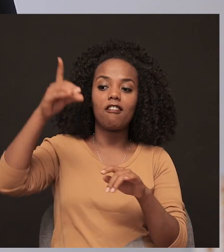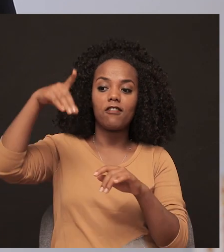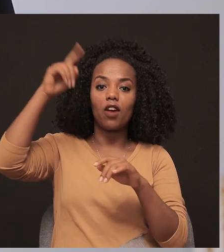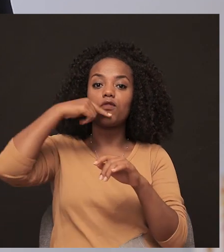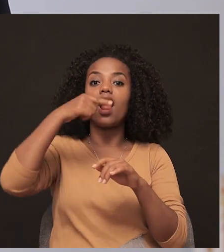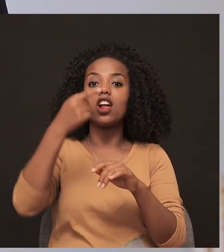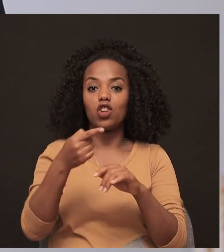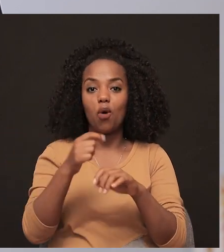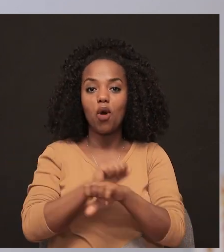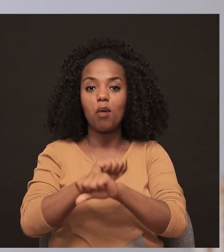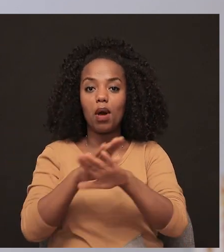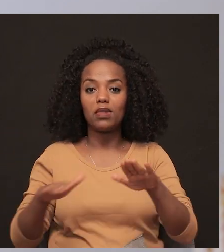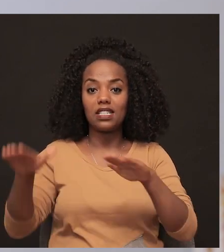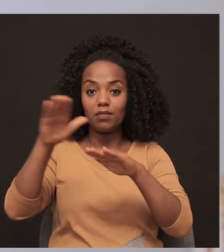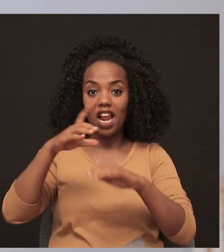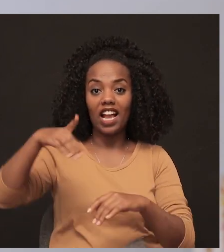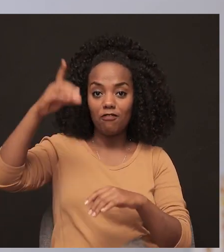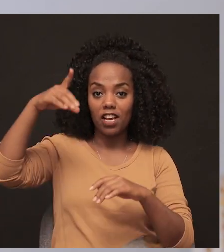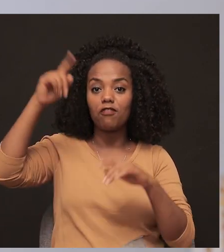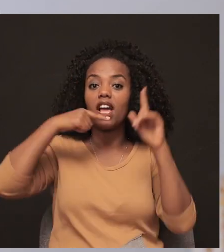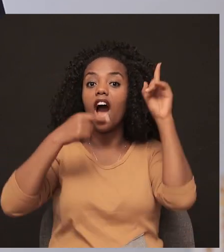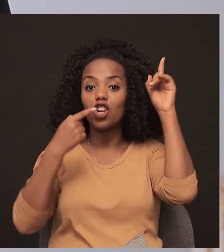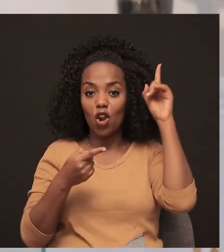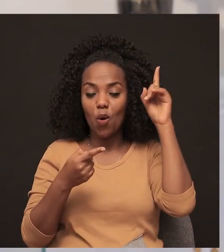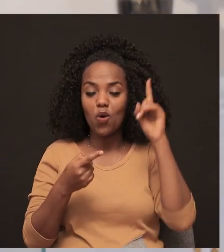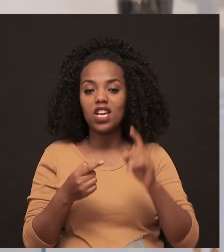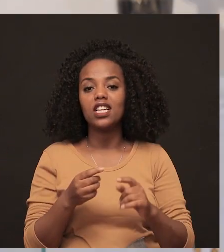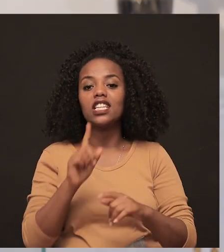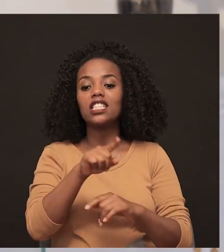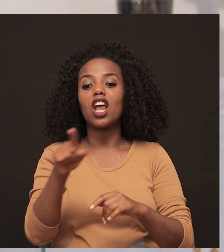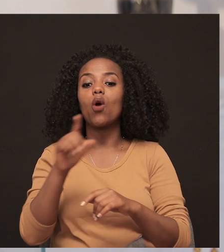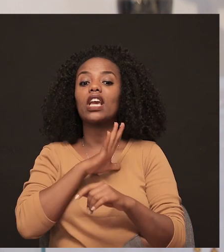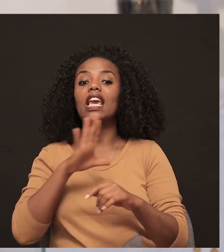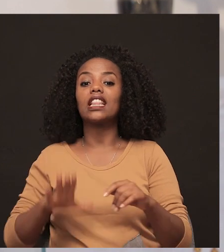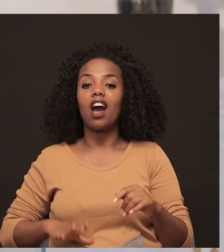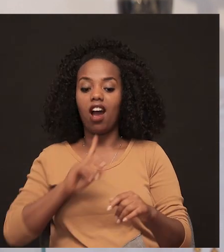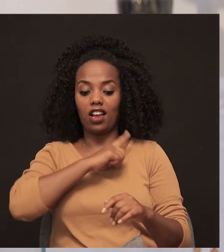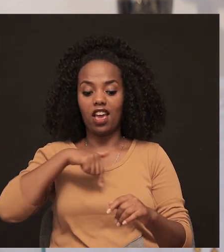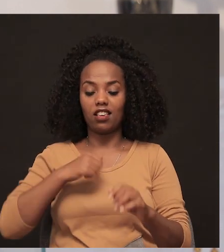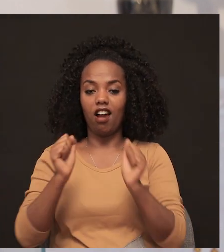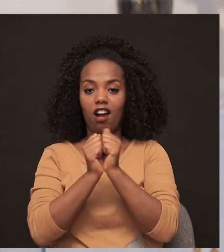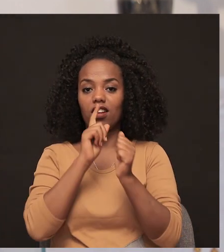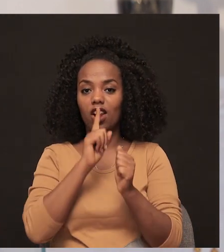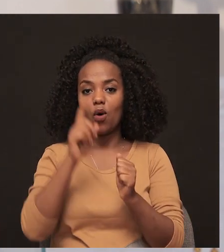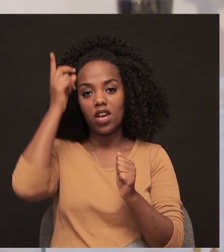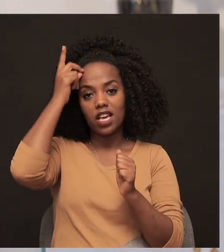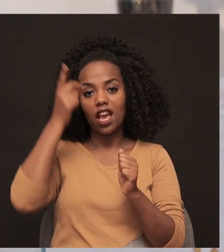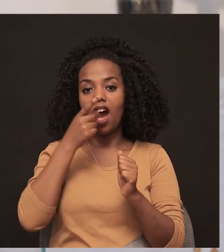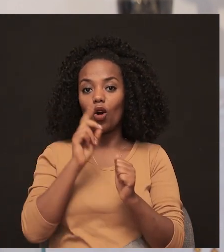ላለው በምድርም ላይ ከፍ ከፍ ላለው የሰራዊት ጌታ ከኛ ጋር ነው፣ ያዕቆብ